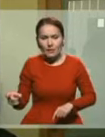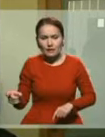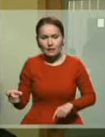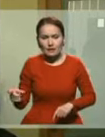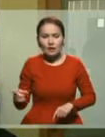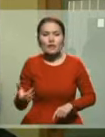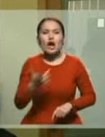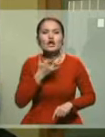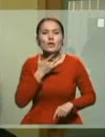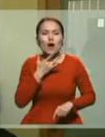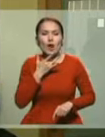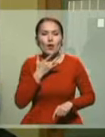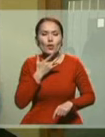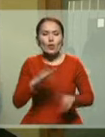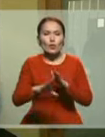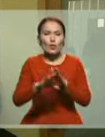дауыс беруге